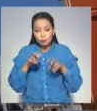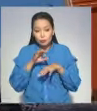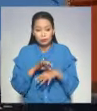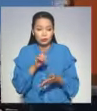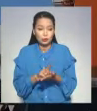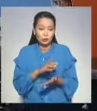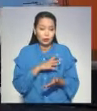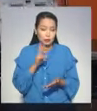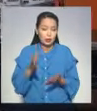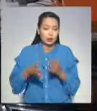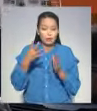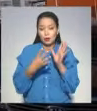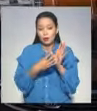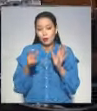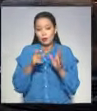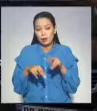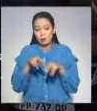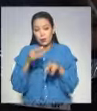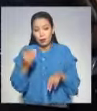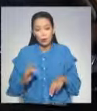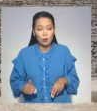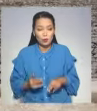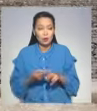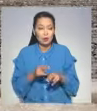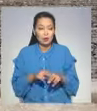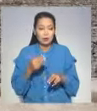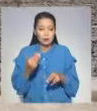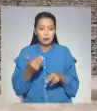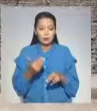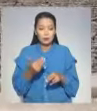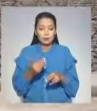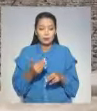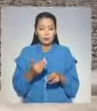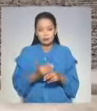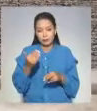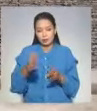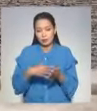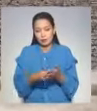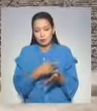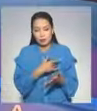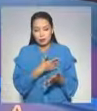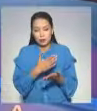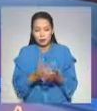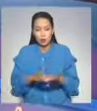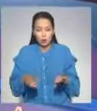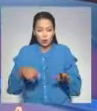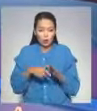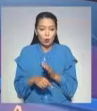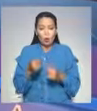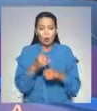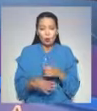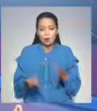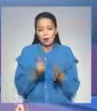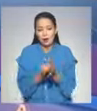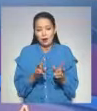9 қабатты үйлерді салған еркін менеджмент компаниясы қос үй тұрған аумақ әлі солардың меншігінде. Тұрғындар кәріз құбырын орталық жүйеге қосуды талап